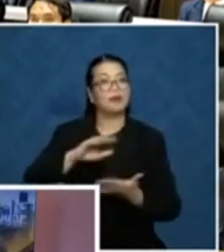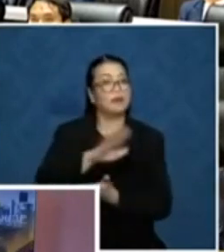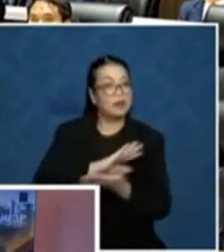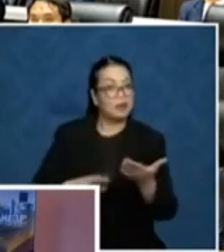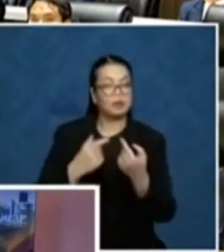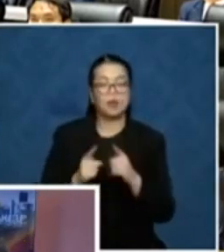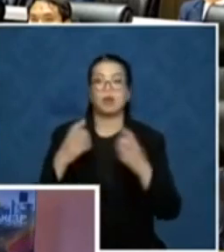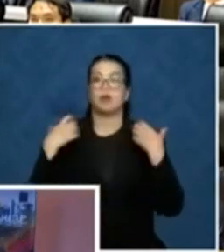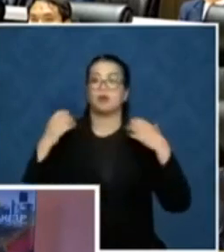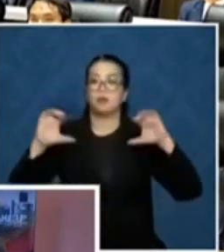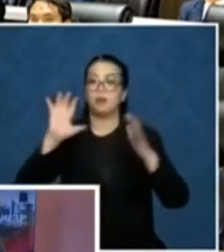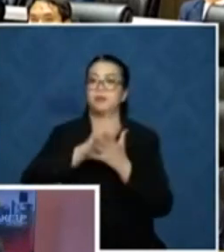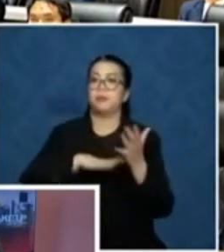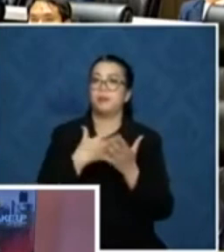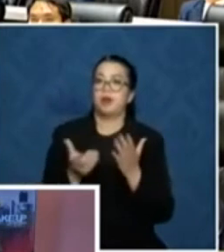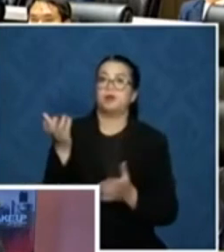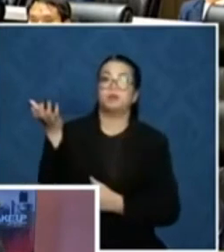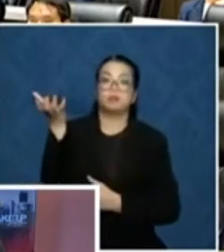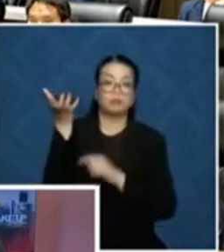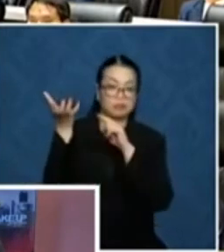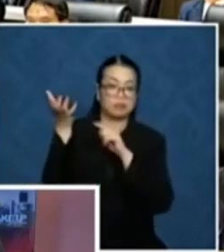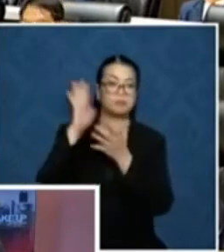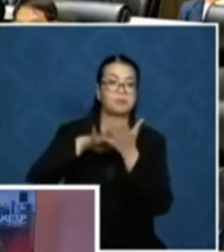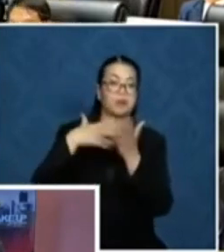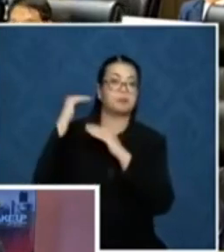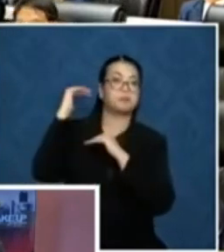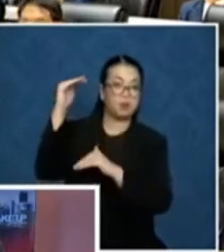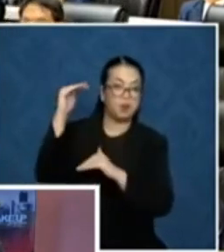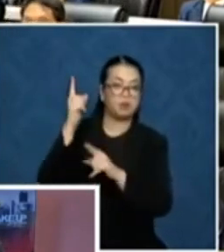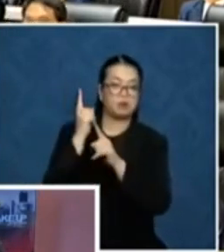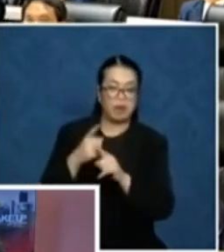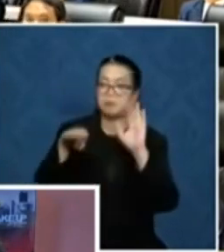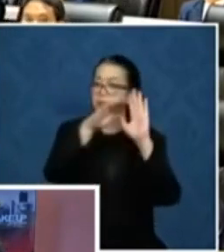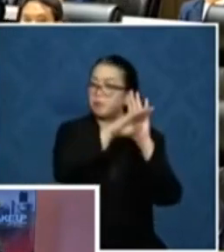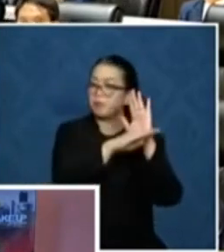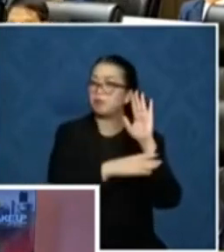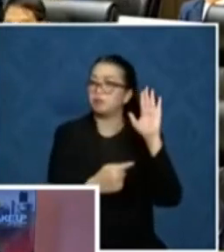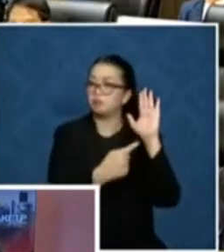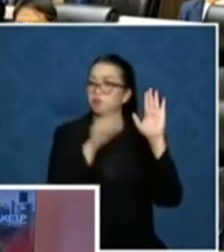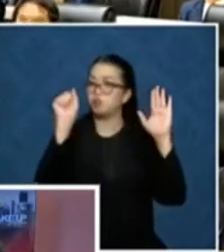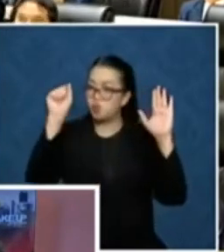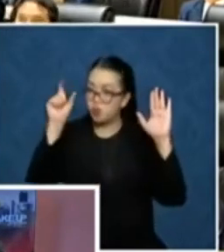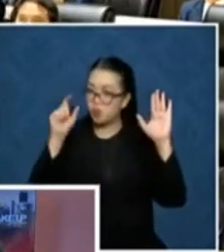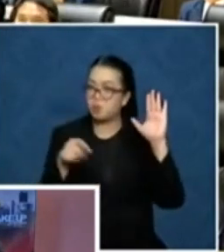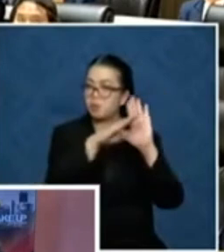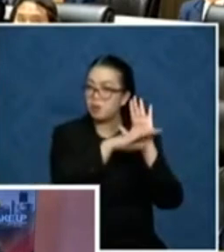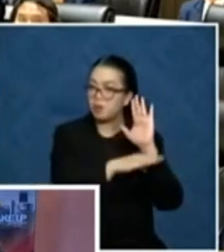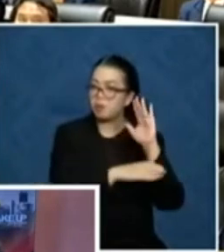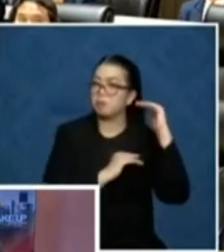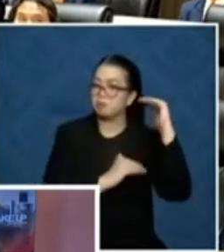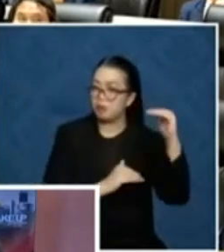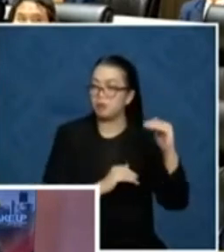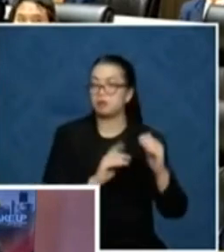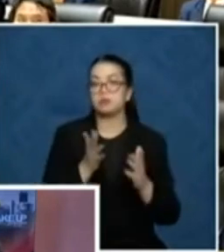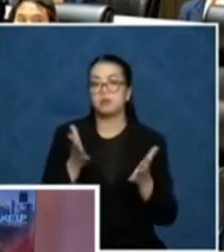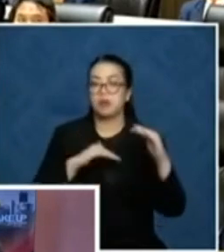ล้วยกว่าตัวเองดีกว่าเก่งกว่า ใช่ ครับ นะฮะแล้วไหนบอกว่าเชื่อชูคนเท่ากันไงแล้ว เ ป็นตัวเองมึงตัวเก่งกว่าล่ะ ใจเย็น